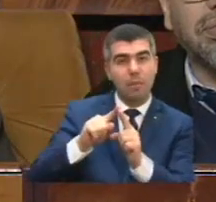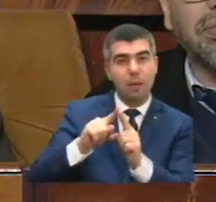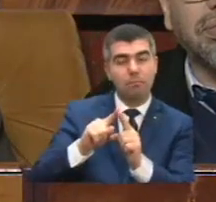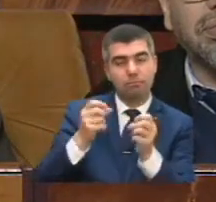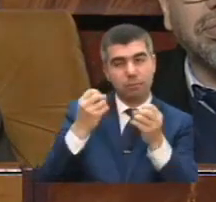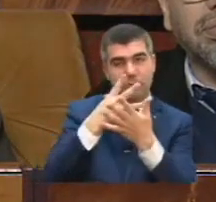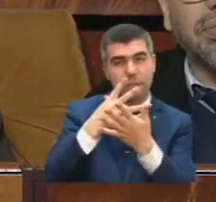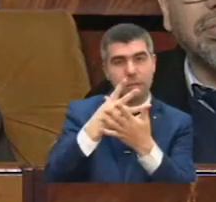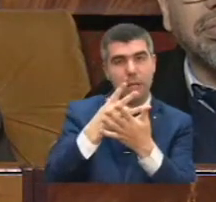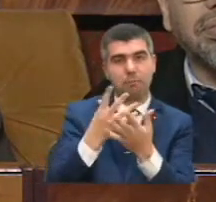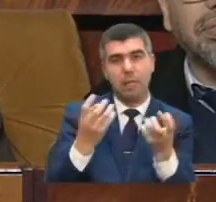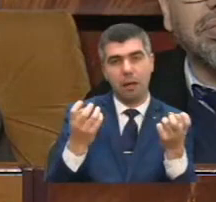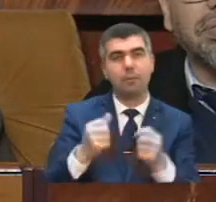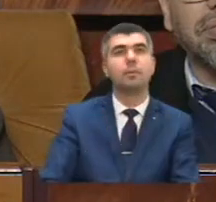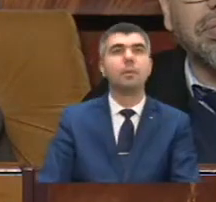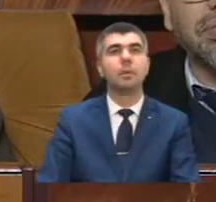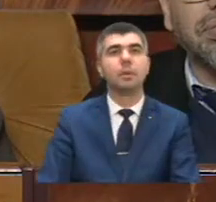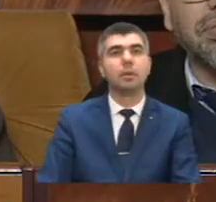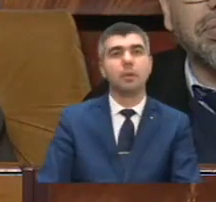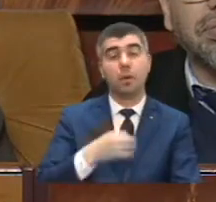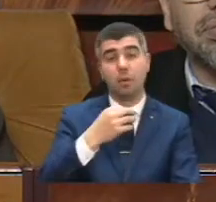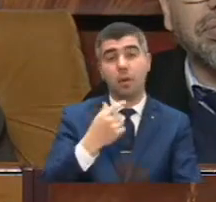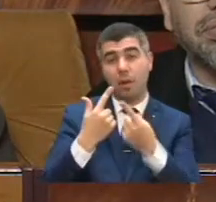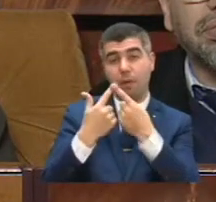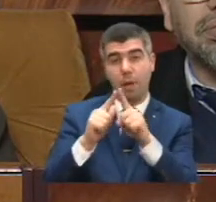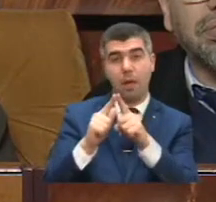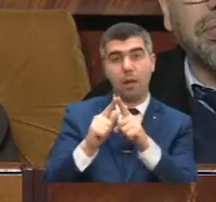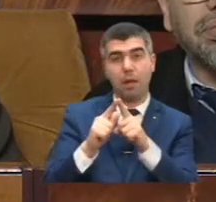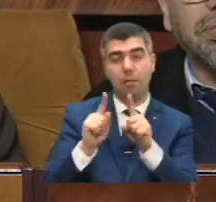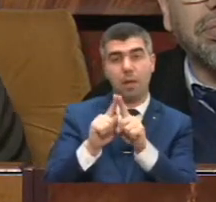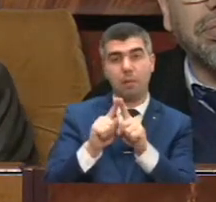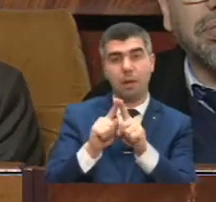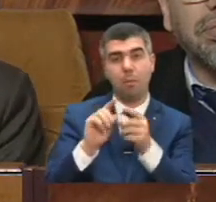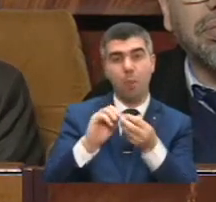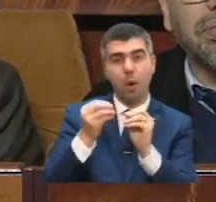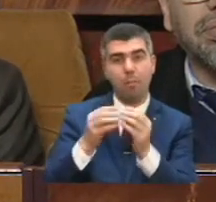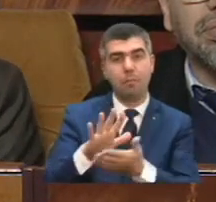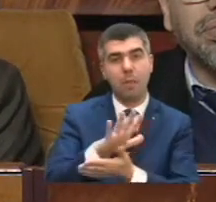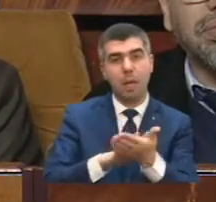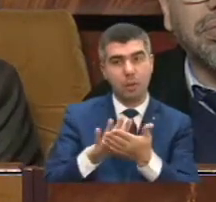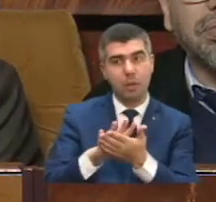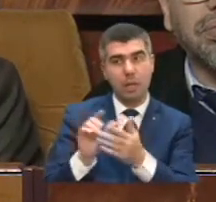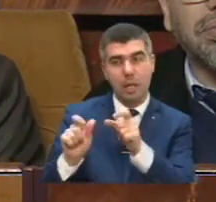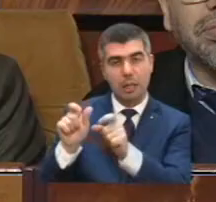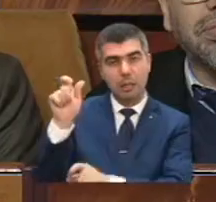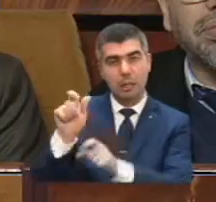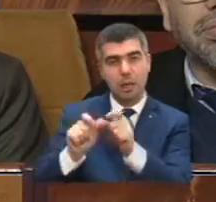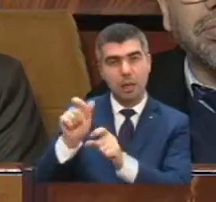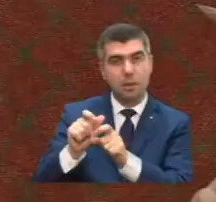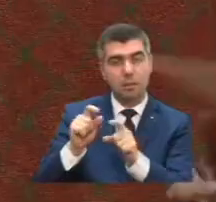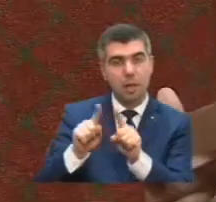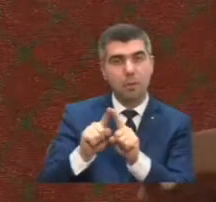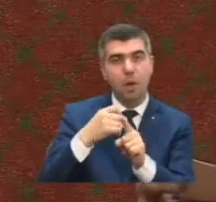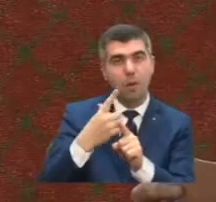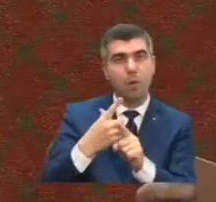الوزير، وهذا الشيء كيسبب انه هذه الثروه الوطنيه كيستافد منها واحد الاقليه متنفذه وكتغتنى